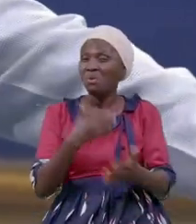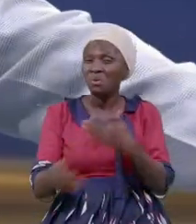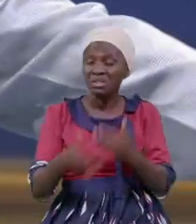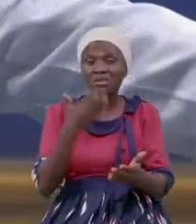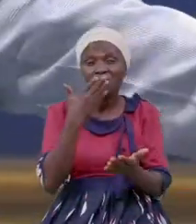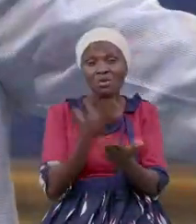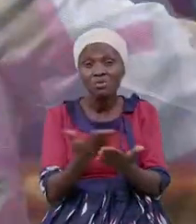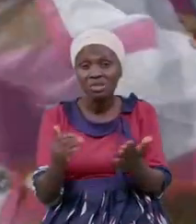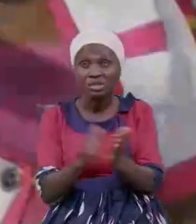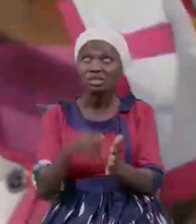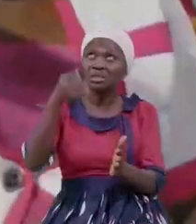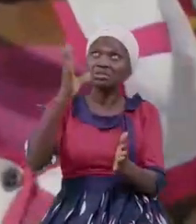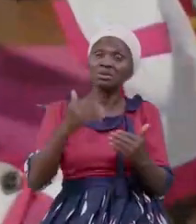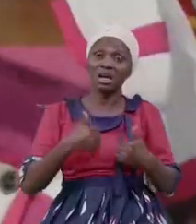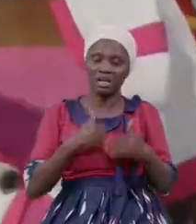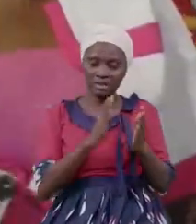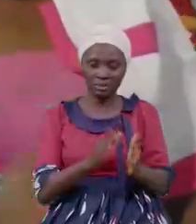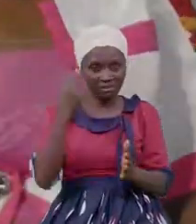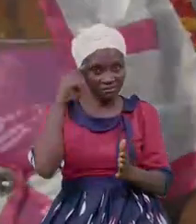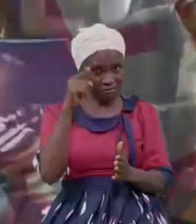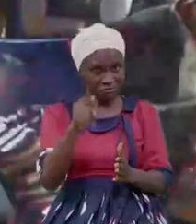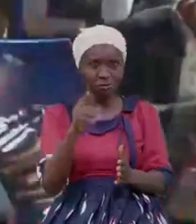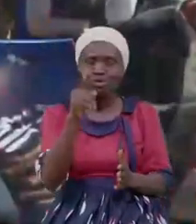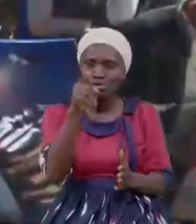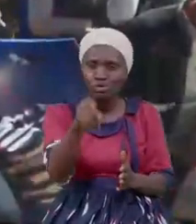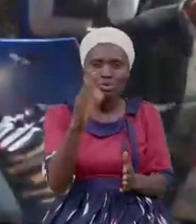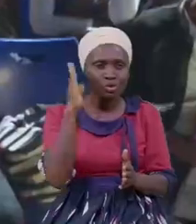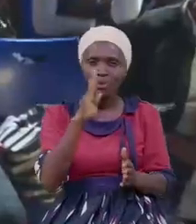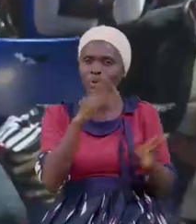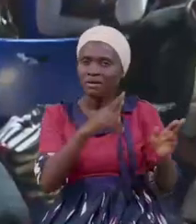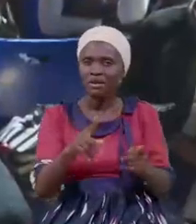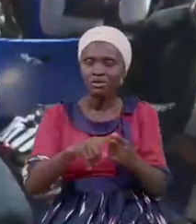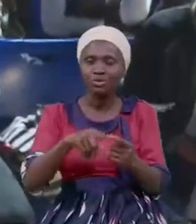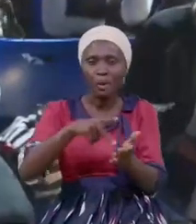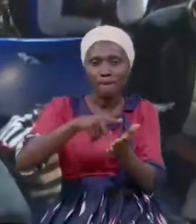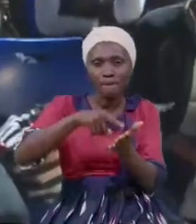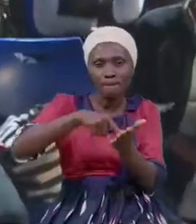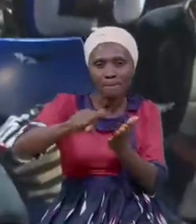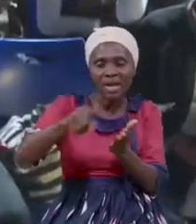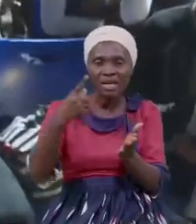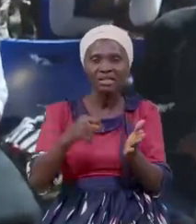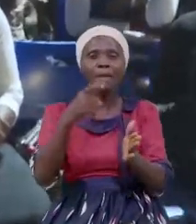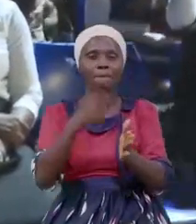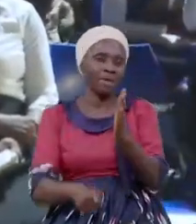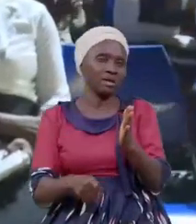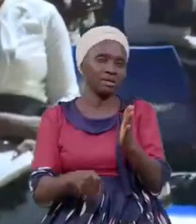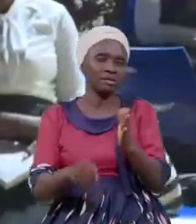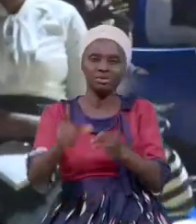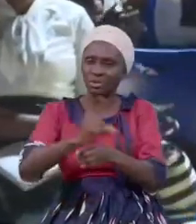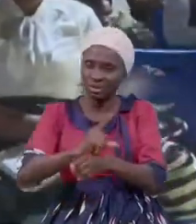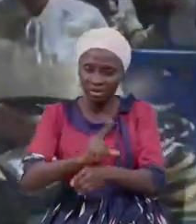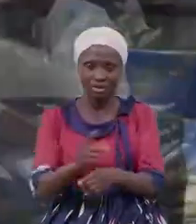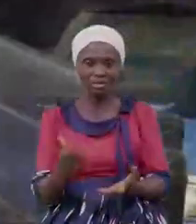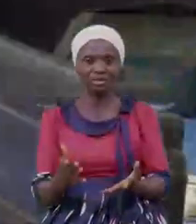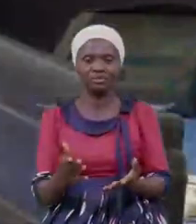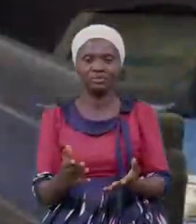planifié pour toi tu vas payer le prix peut-être en venant ici même ça fait partie du prix à payer tu ne